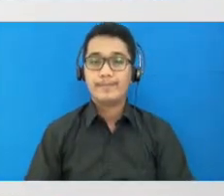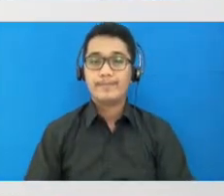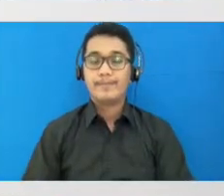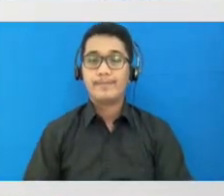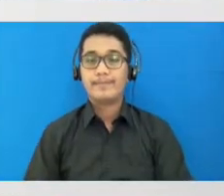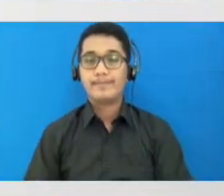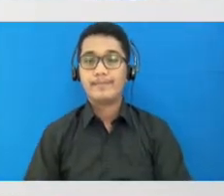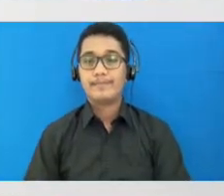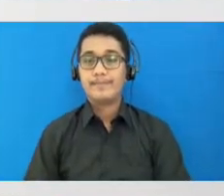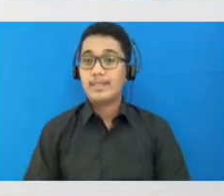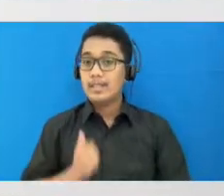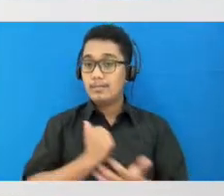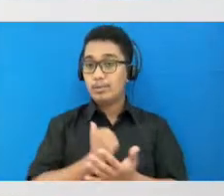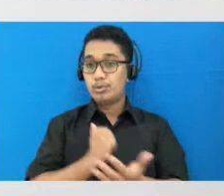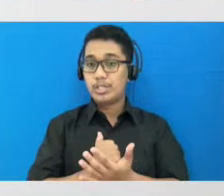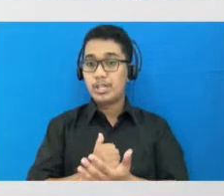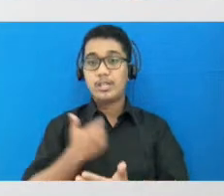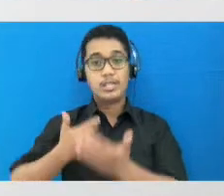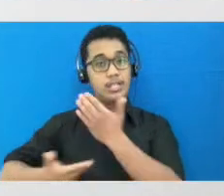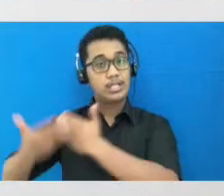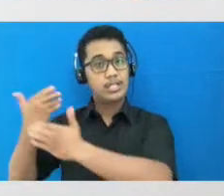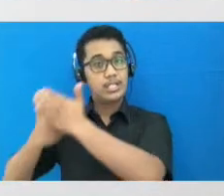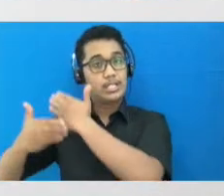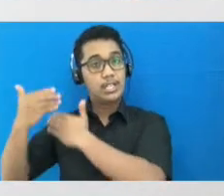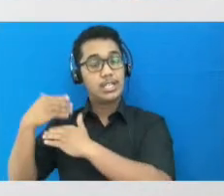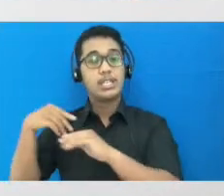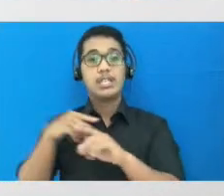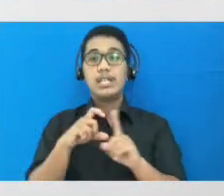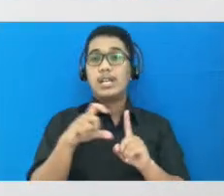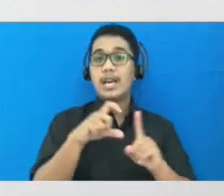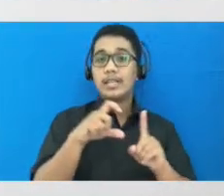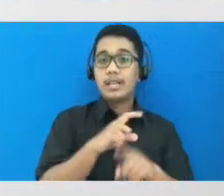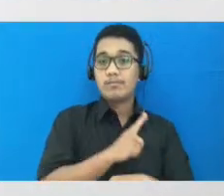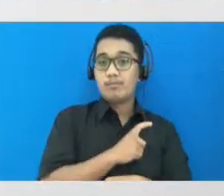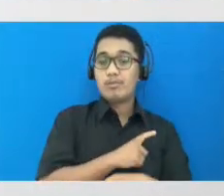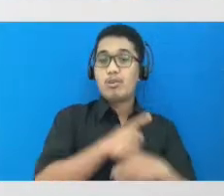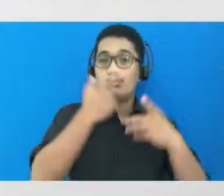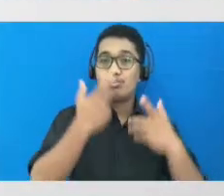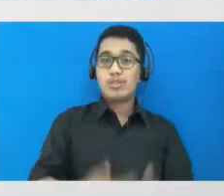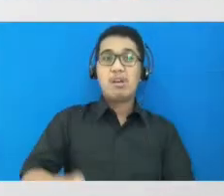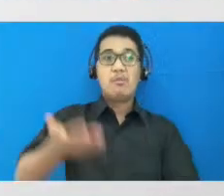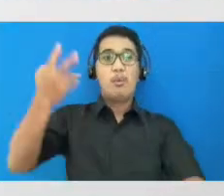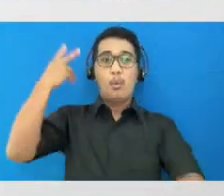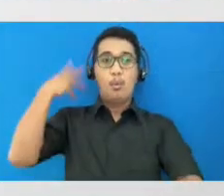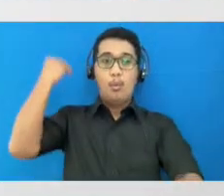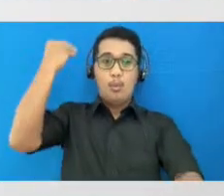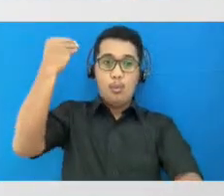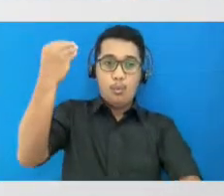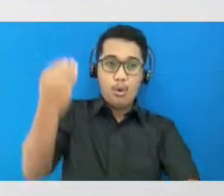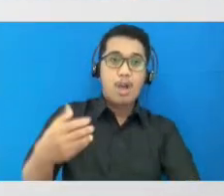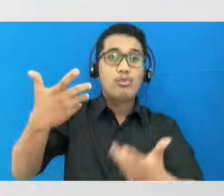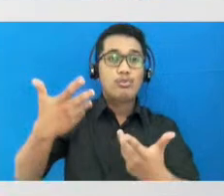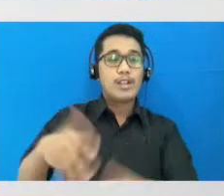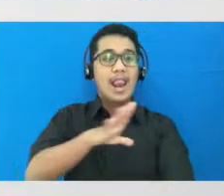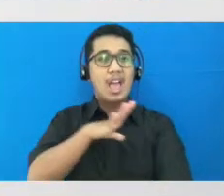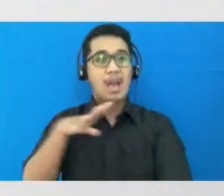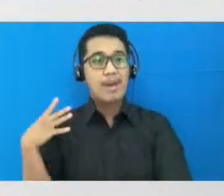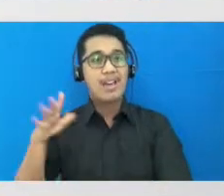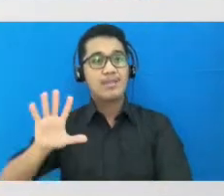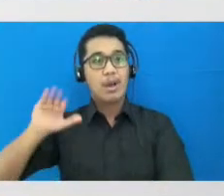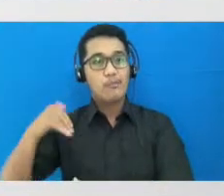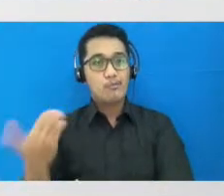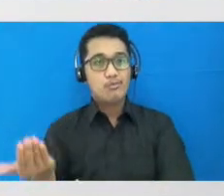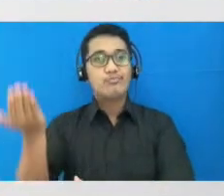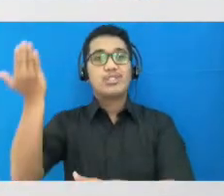Dan sebenarnya sejarah dari penerapan data protection di EU telah berlangsung lama. Jadi EU telah memiliki, sejak 50 tahun lalu telah